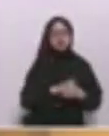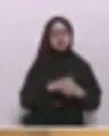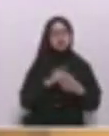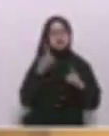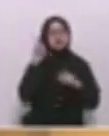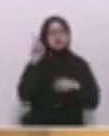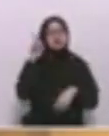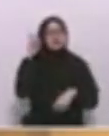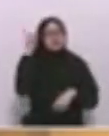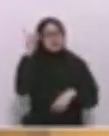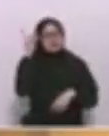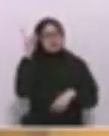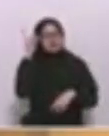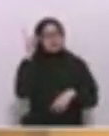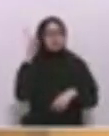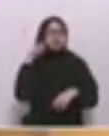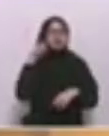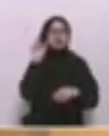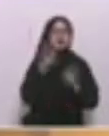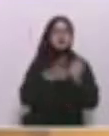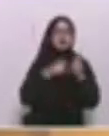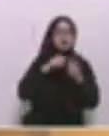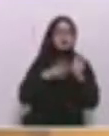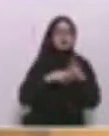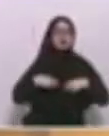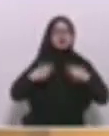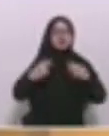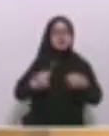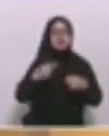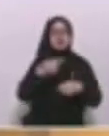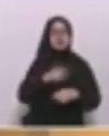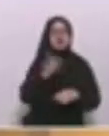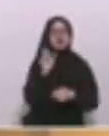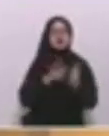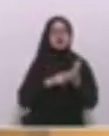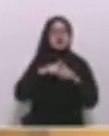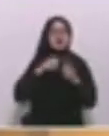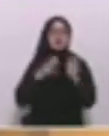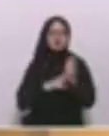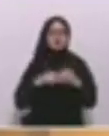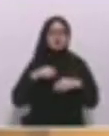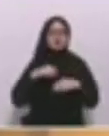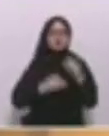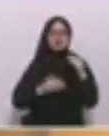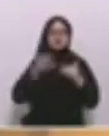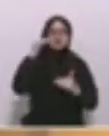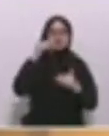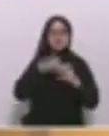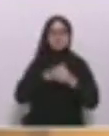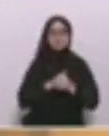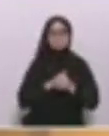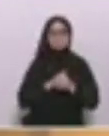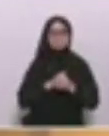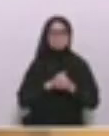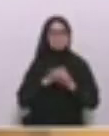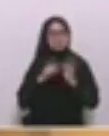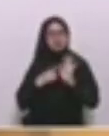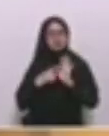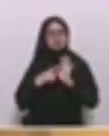UMKM yang kami tawarkan itu adalah UMKM yang kemudian akan lebih apa namanya